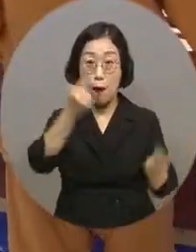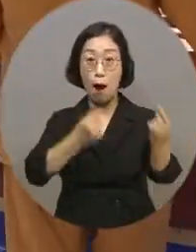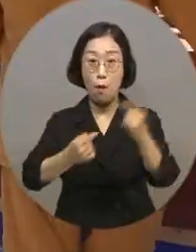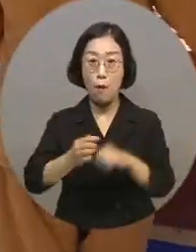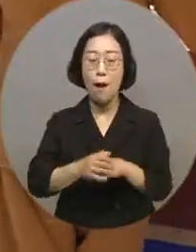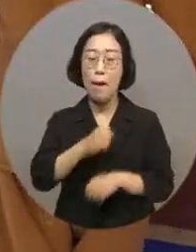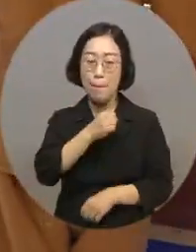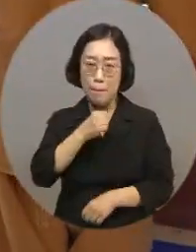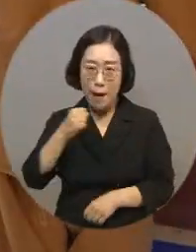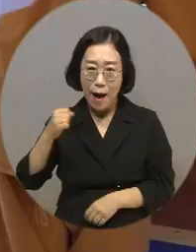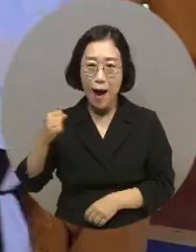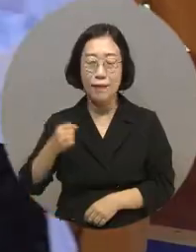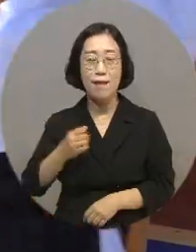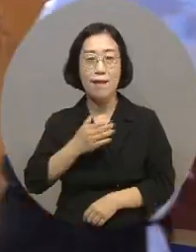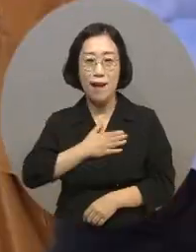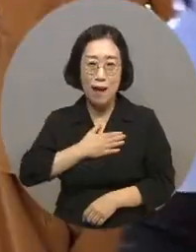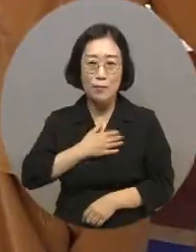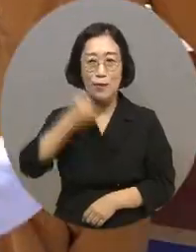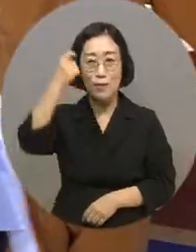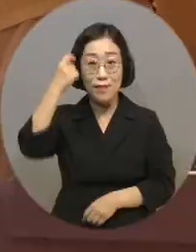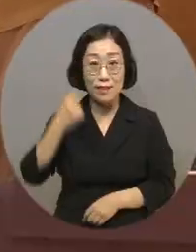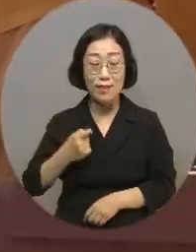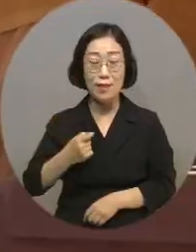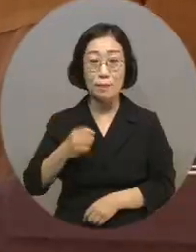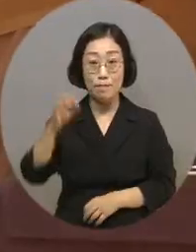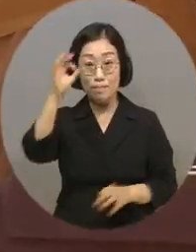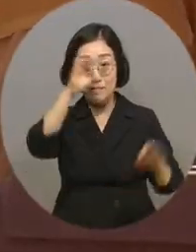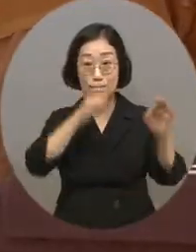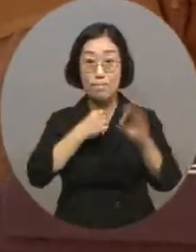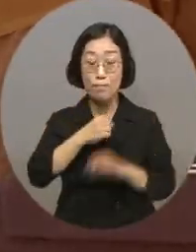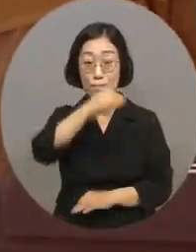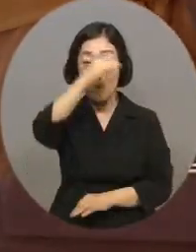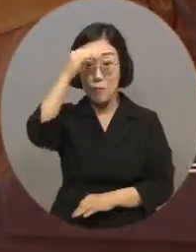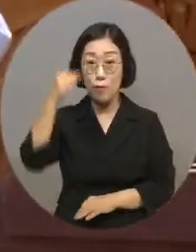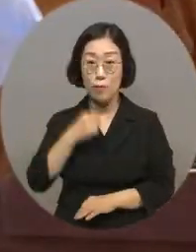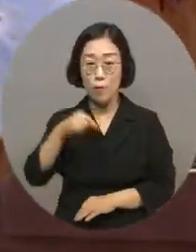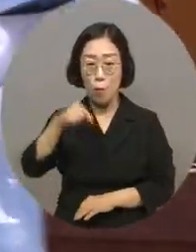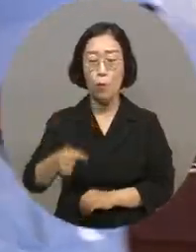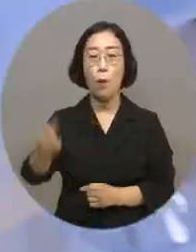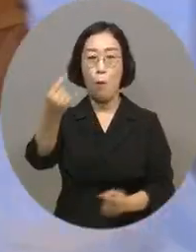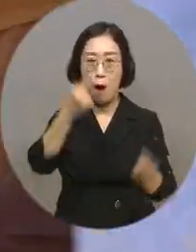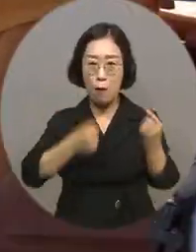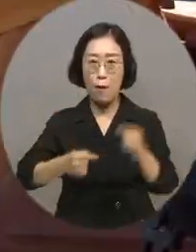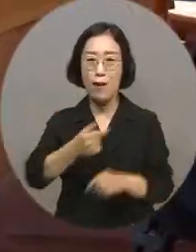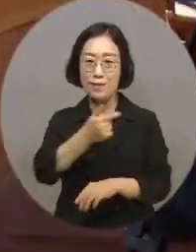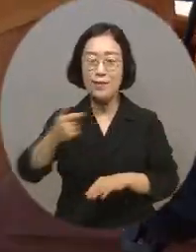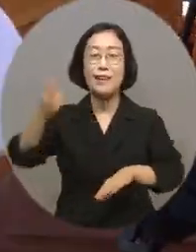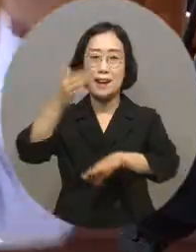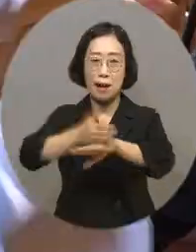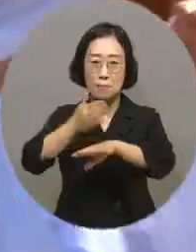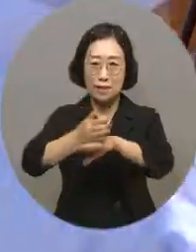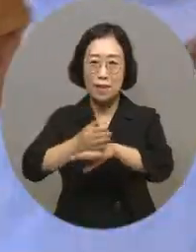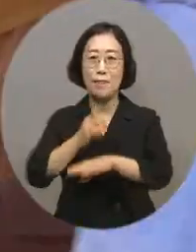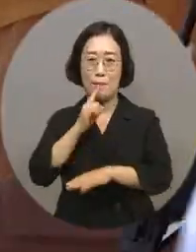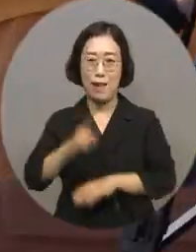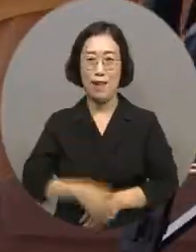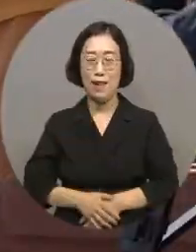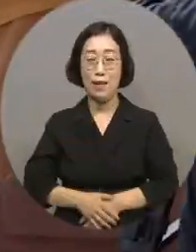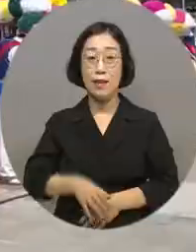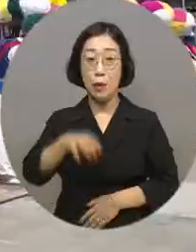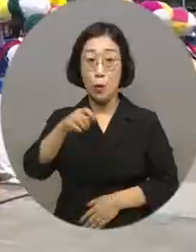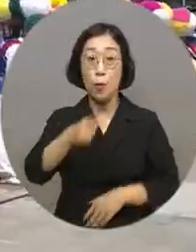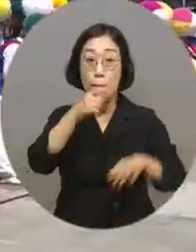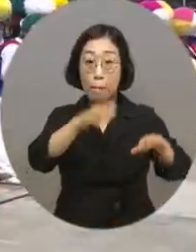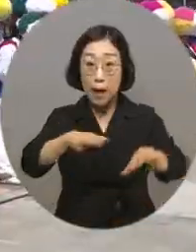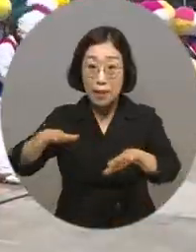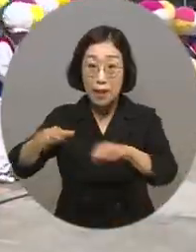맛과 정취, 아름다운 야경을 찾아 망덕포구에 와주셔서 감사하다고 전했습니다. 올해 망덕포구에